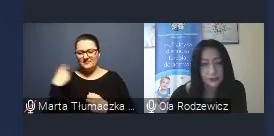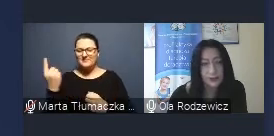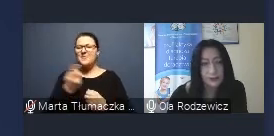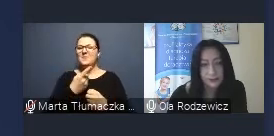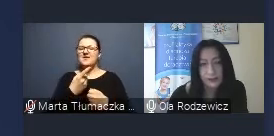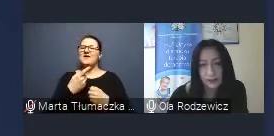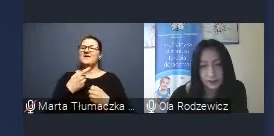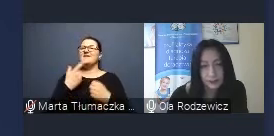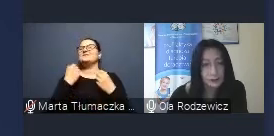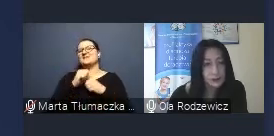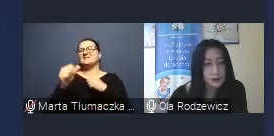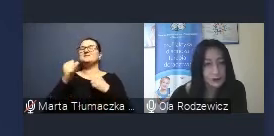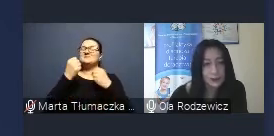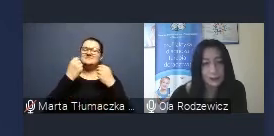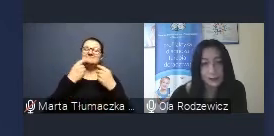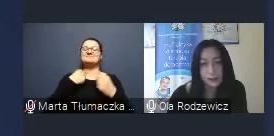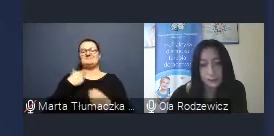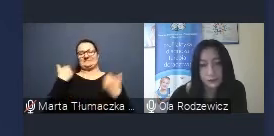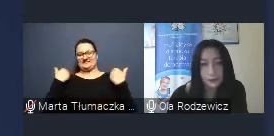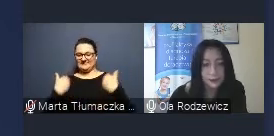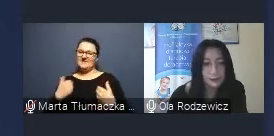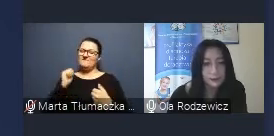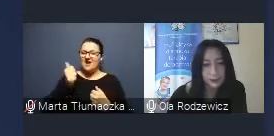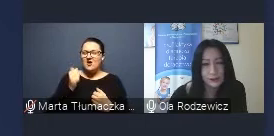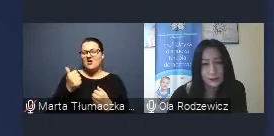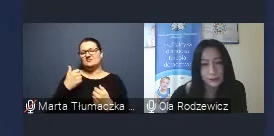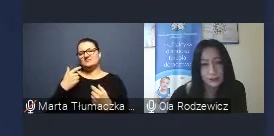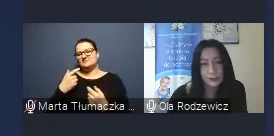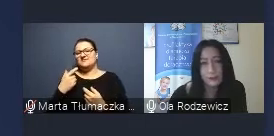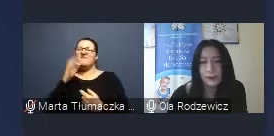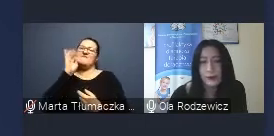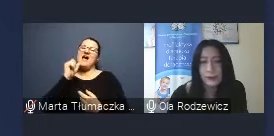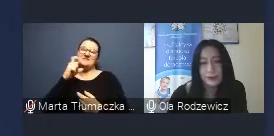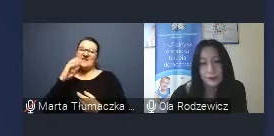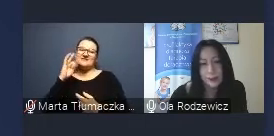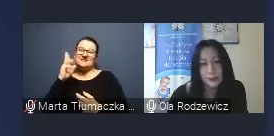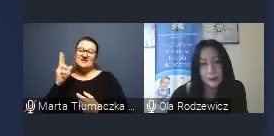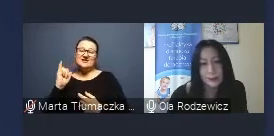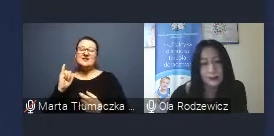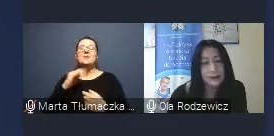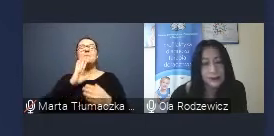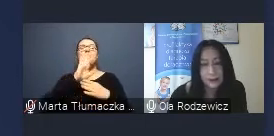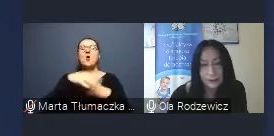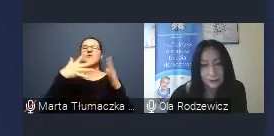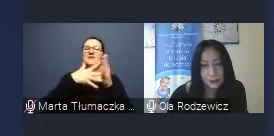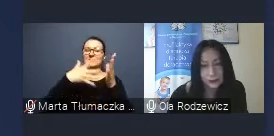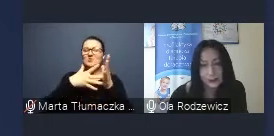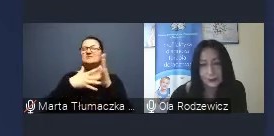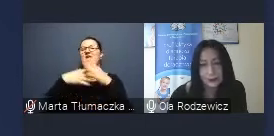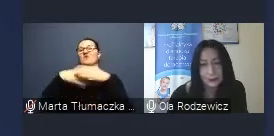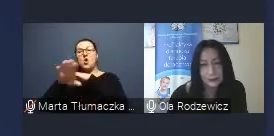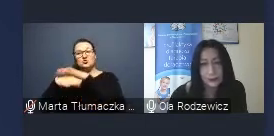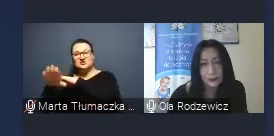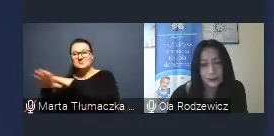jak mamy dzieci na diagnozie czy na terapii i wychodzimy potem po tej diagnozie czy po terapii, to bardzo często, niezależnie od tego,